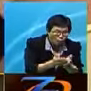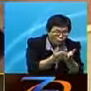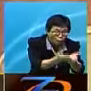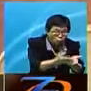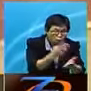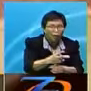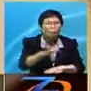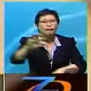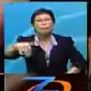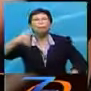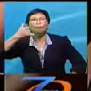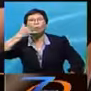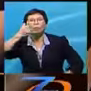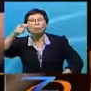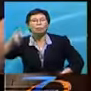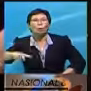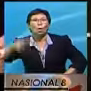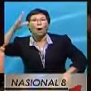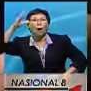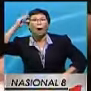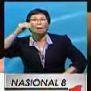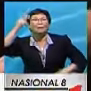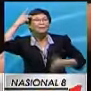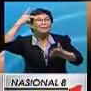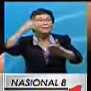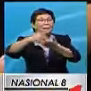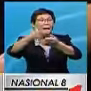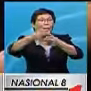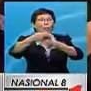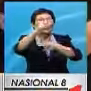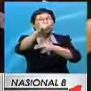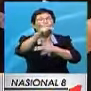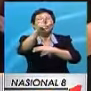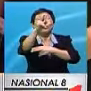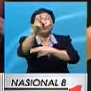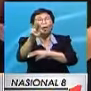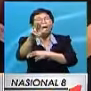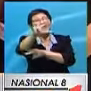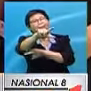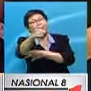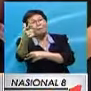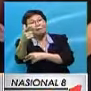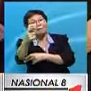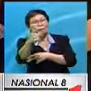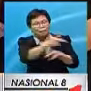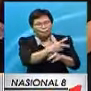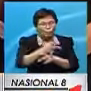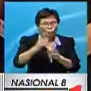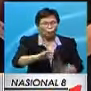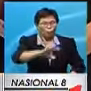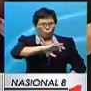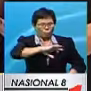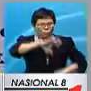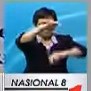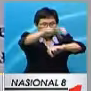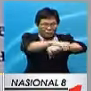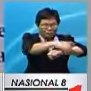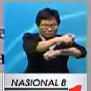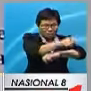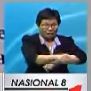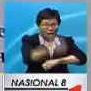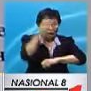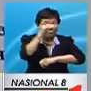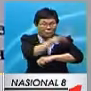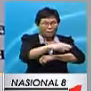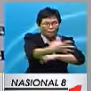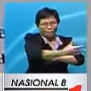selepas menerima panggilan daripada seorang lelaki hanya dikenali sebagai Noah. Dalam perkembangan lain, unit ronda PDRM berjaya menahan seorang lelaki dan